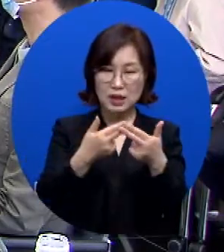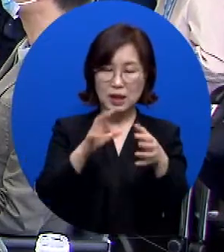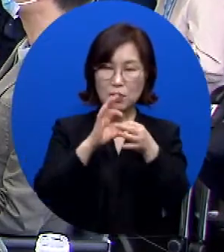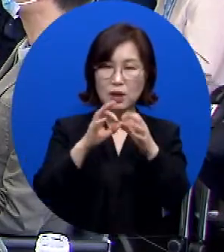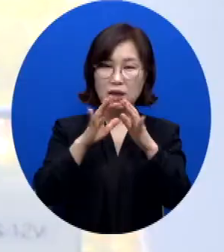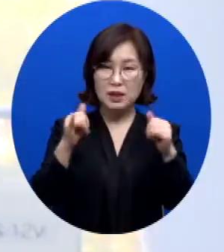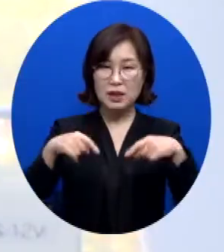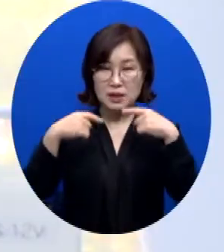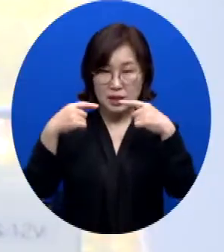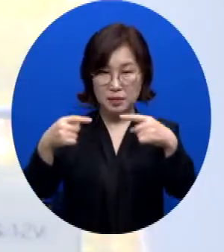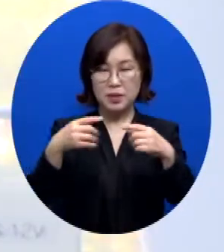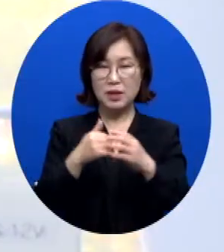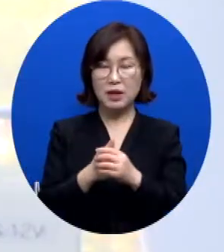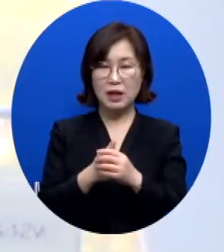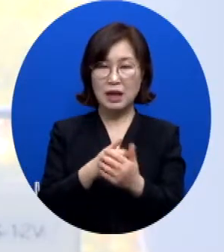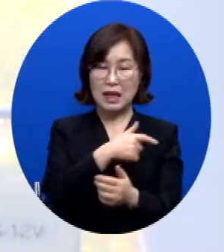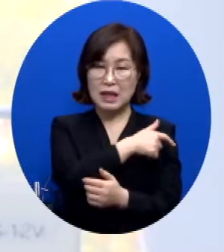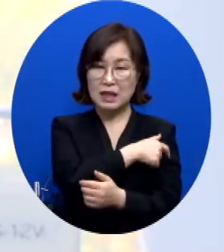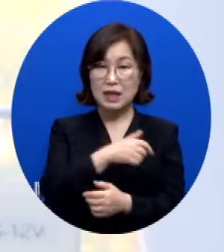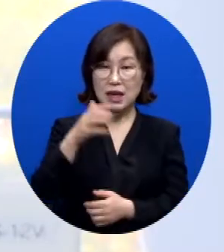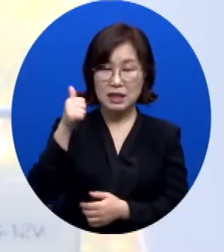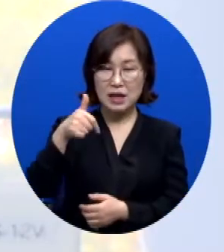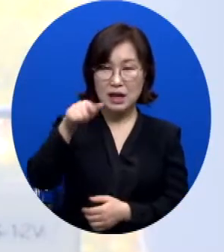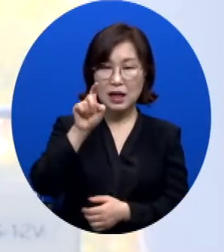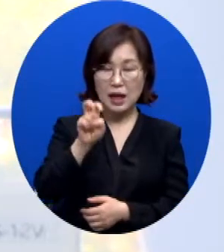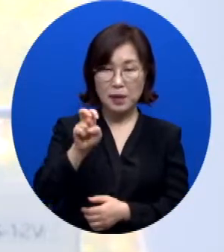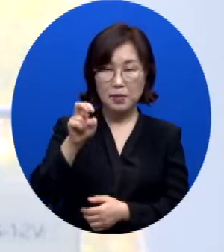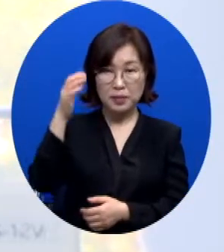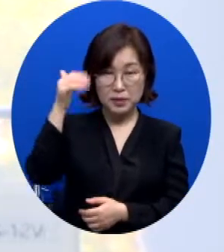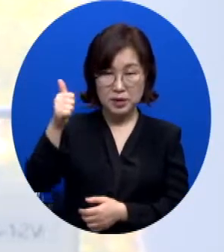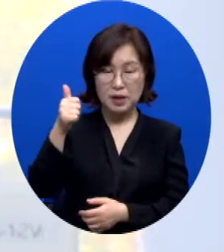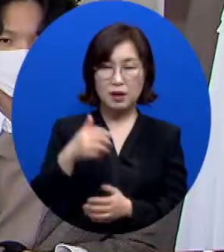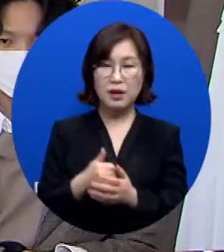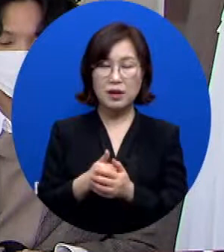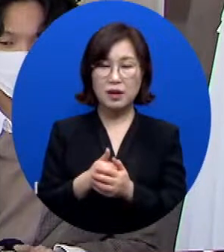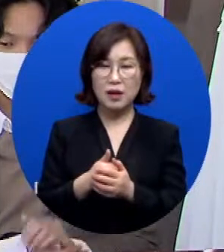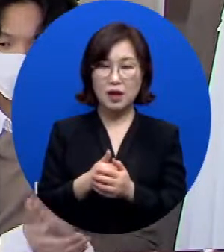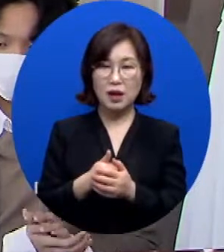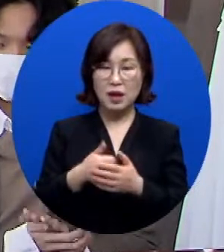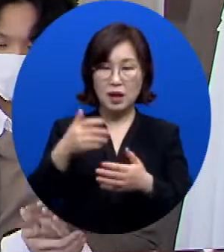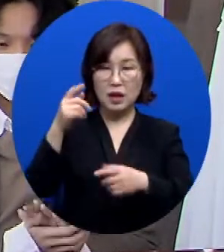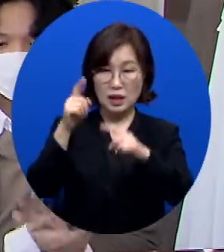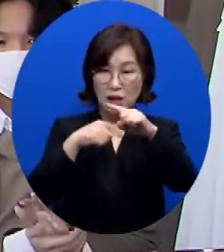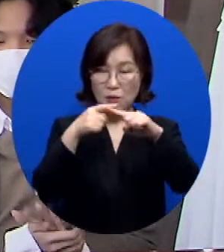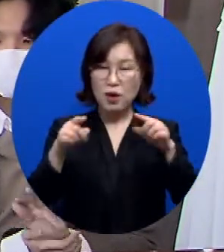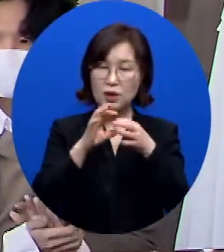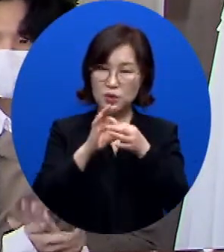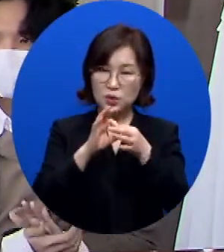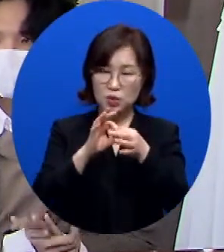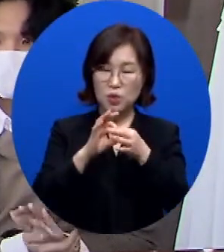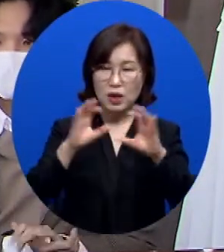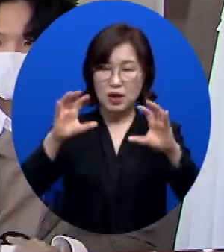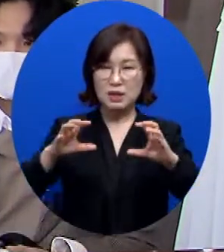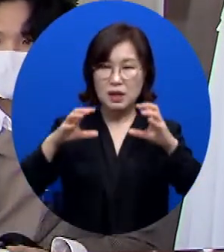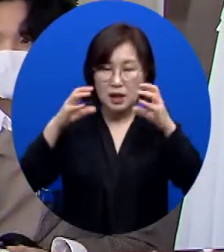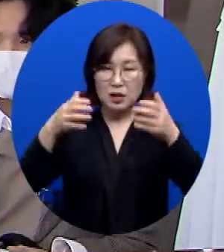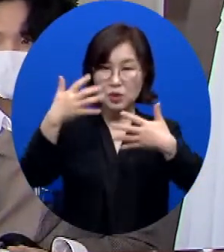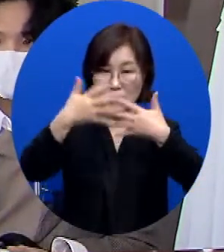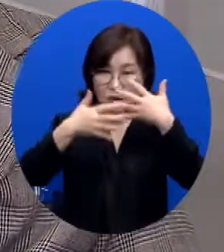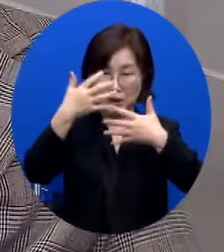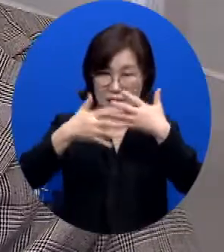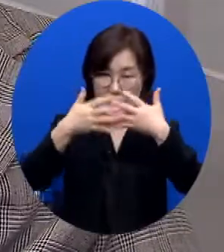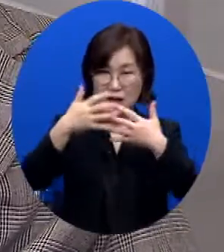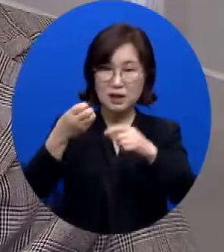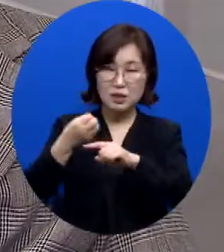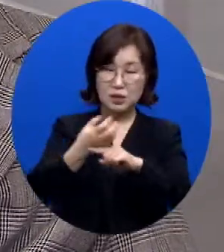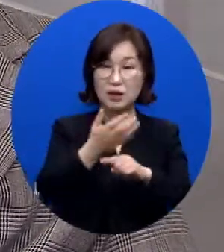참석했습니다. 에듀TV 이사장인 CTS 감경철 회장은 공모전을 계기로 국내를 넘어 세계적으로 영상들을